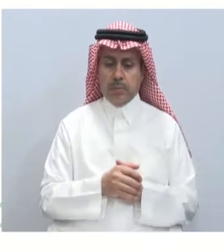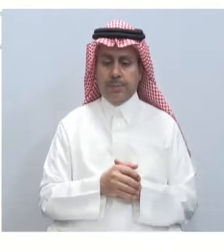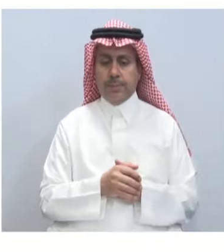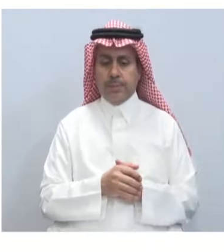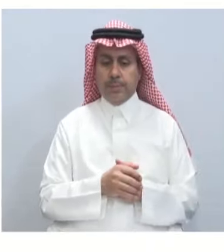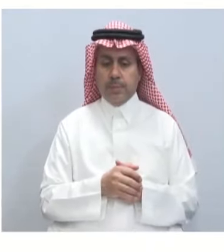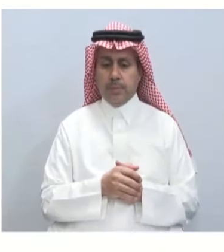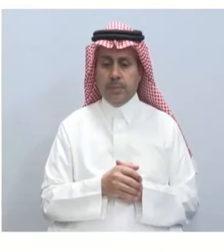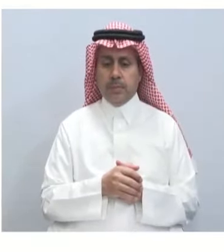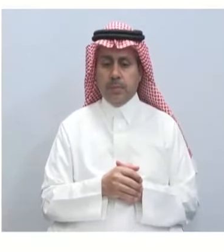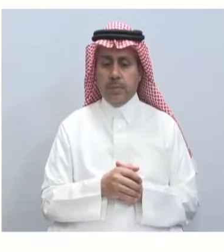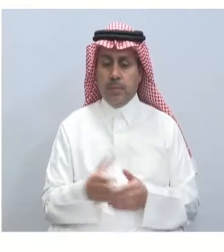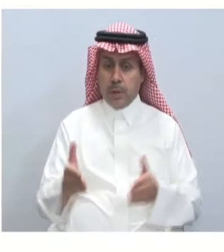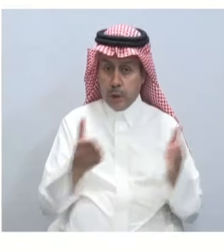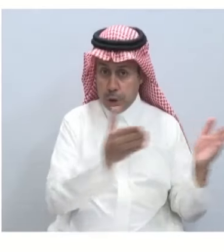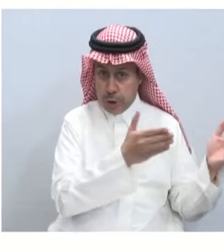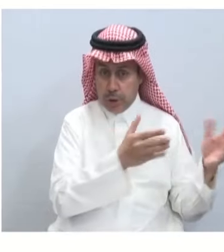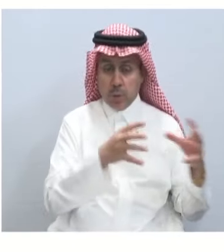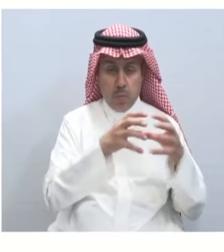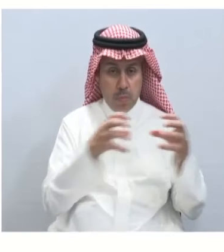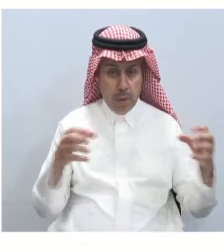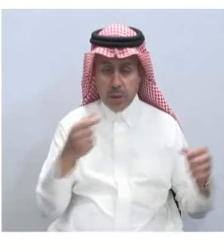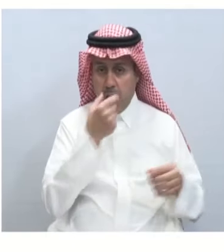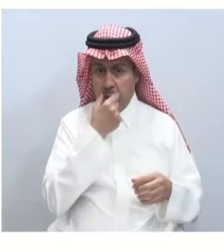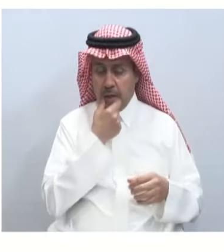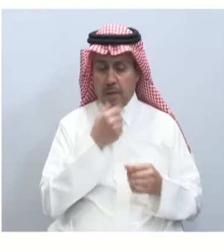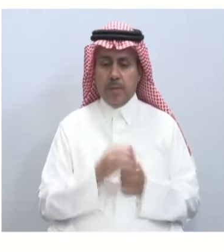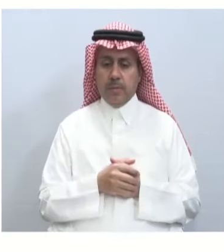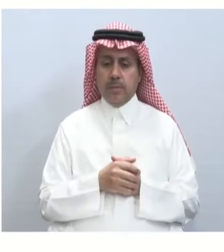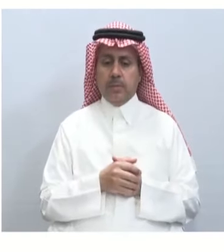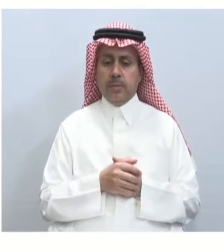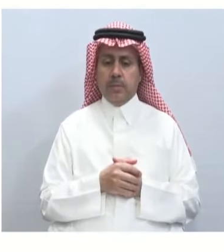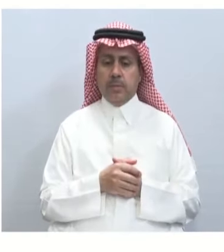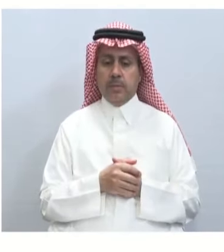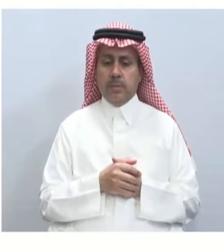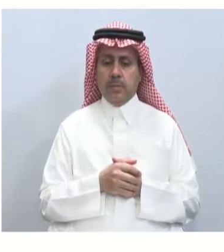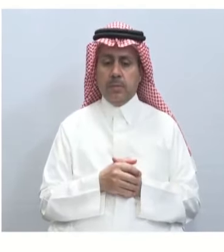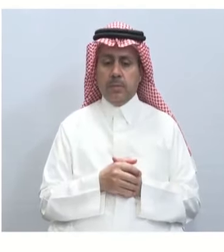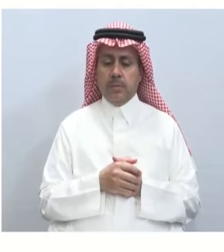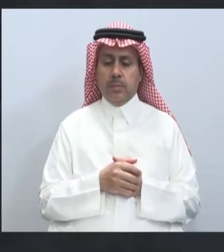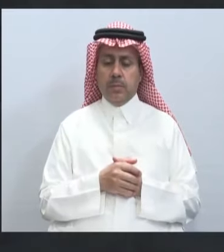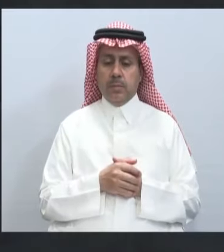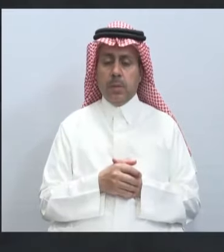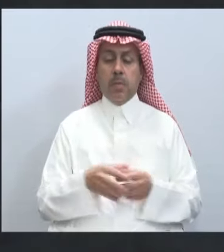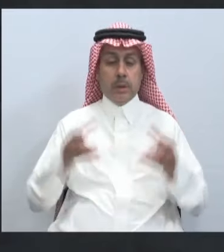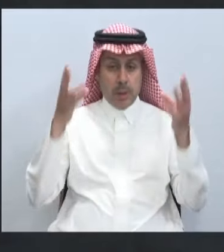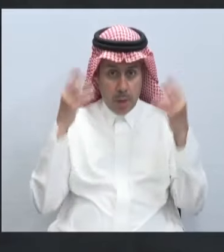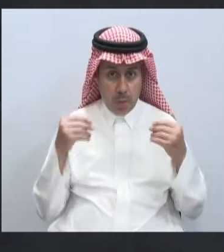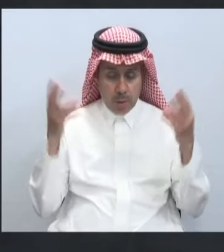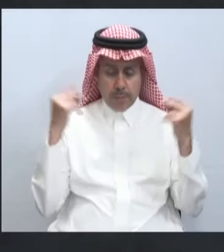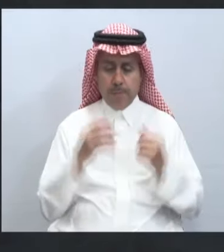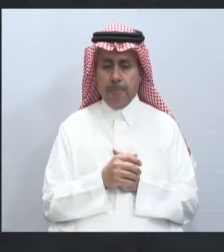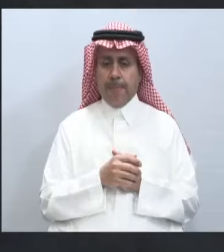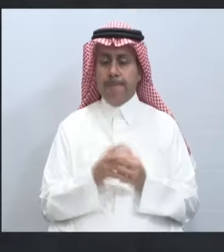الحيوان طيب معاني الحديث وارشاداته ابنائي بارك الله فيكم بناء على ما اخذناه من